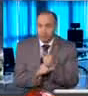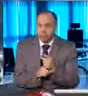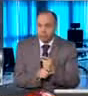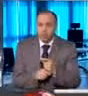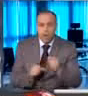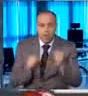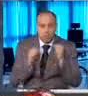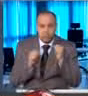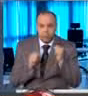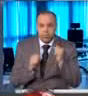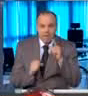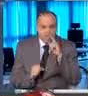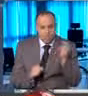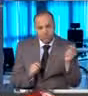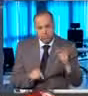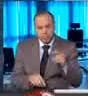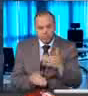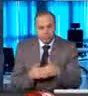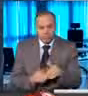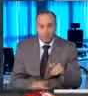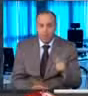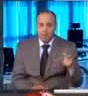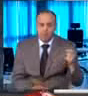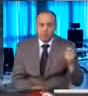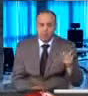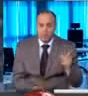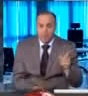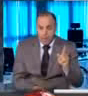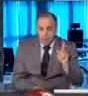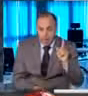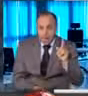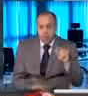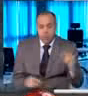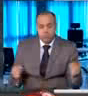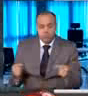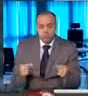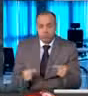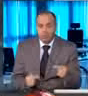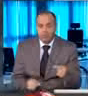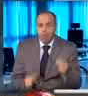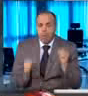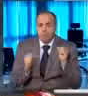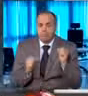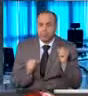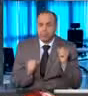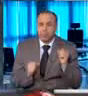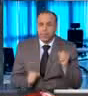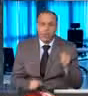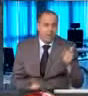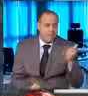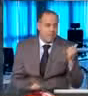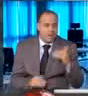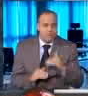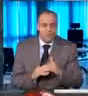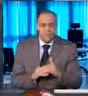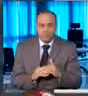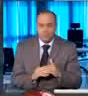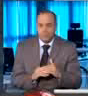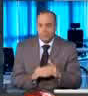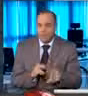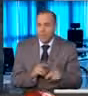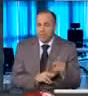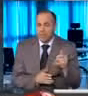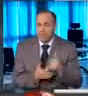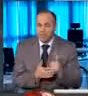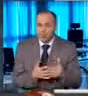متظاهرة حتفها وأصيب شخص آخر بالرصاص خلال مواجهات مع متظاهرين اندلعت الليلة الماضية في أكبر